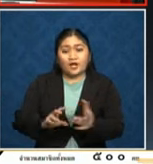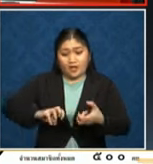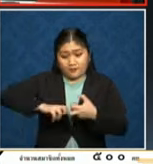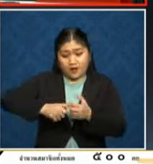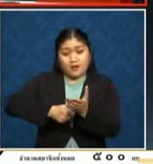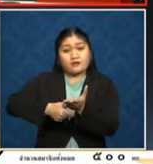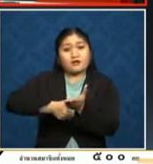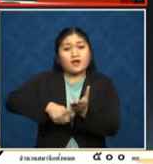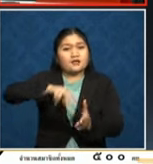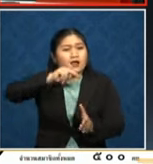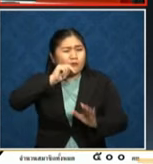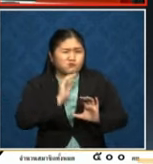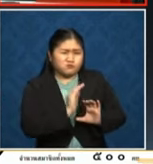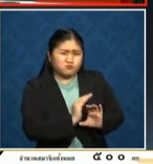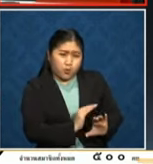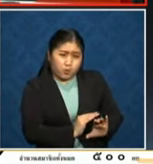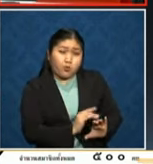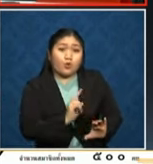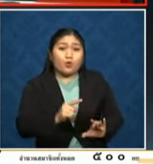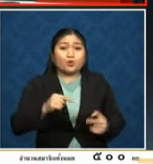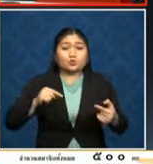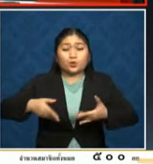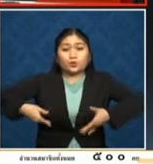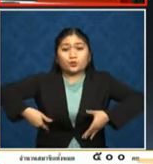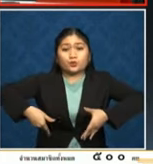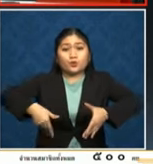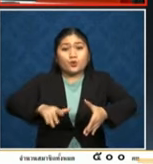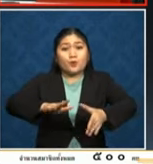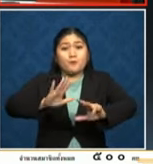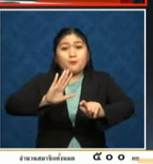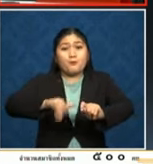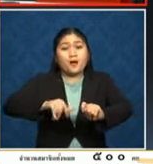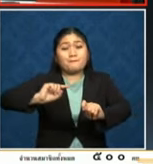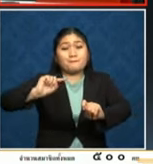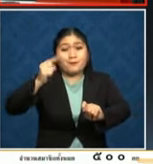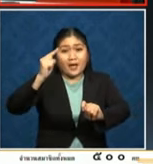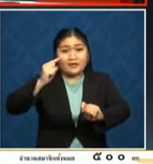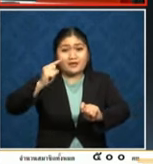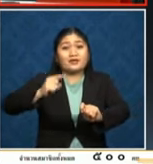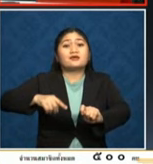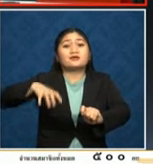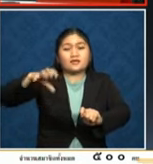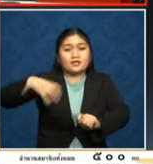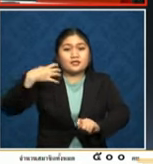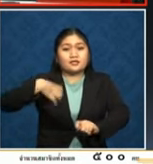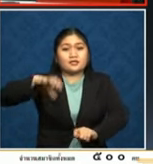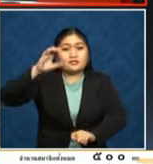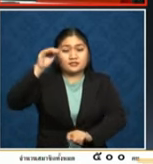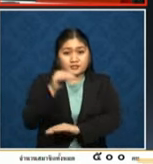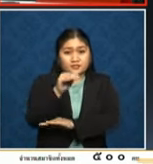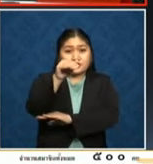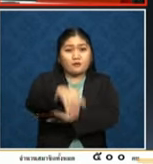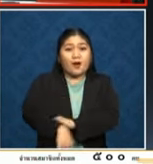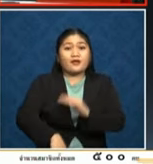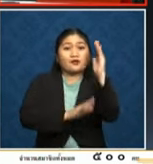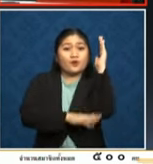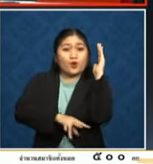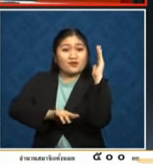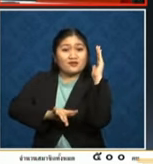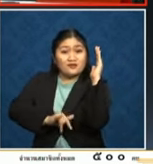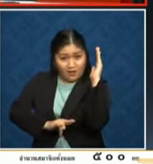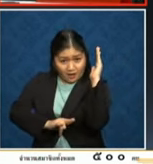ไขน้ำขังนะครับบริเวณถนนเมืองใหม่ครับอยู่ในเขตเทศบาล เมื่อเทศบาลนครยะลานะครับ